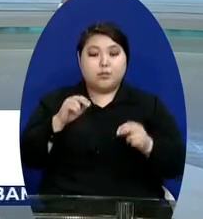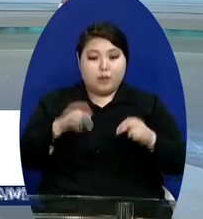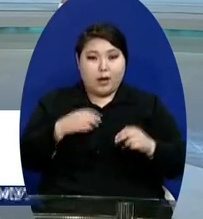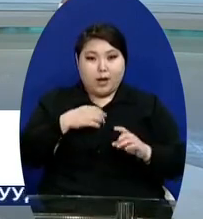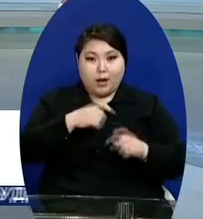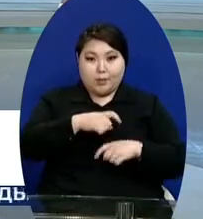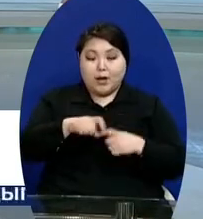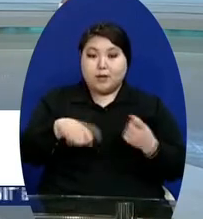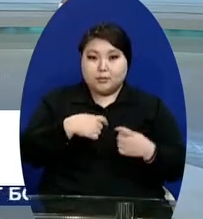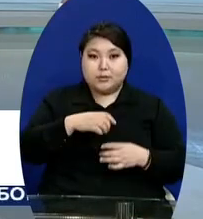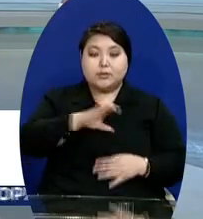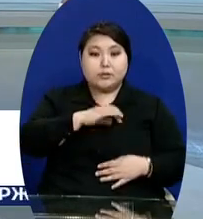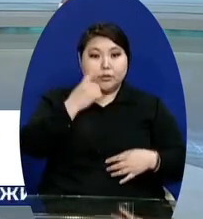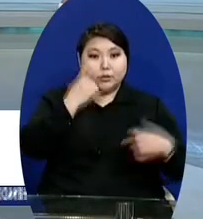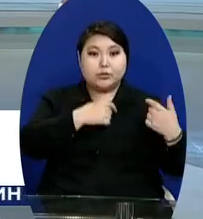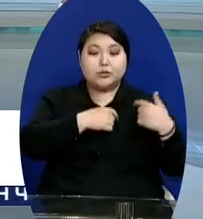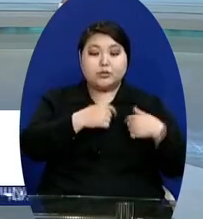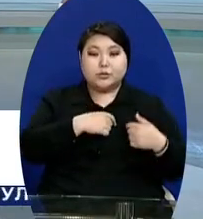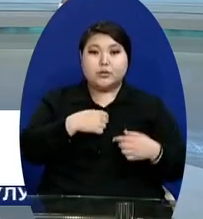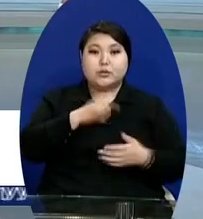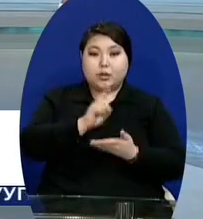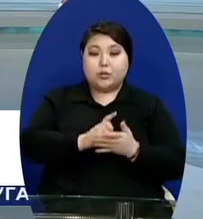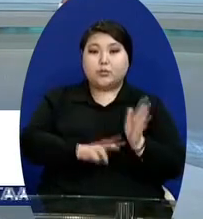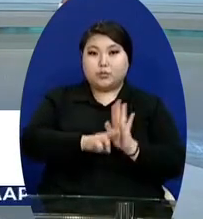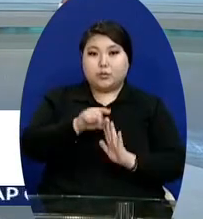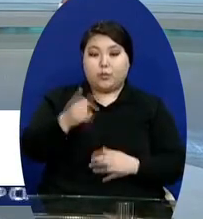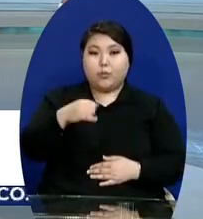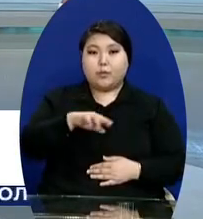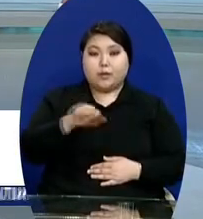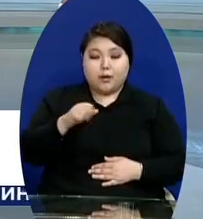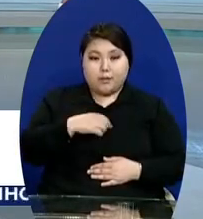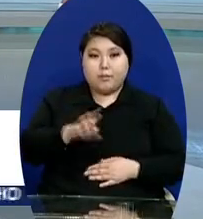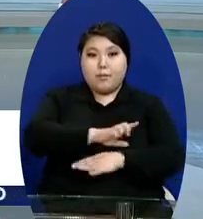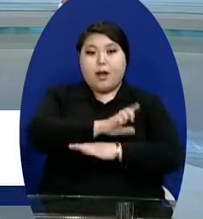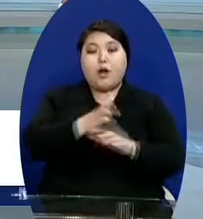асуудалд сэтгэл одоо зомдох шаардлага үүссэн гэдгийг энэ удаагийн байгаль орчны булангаар хүндхийг зорьлоо.